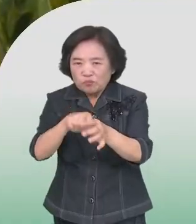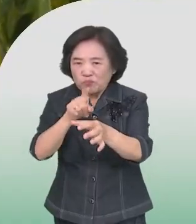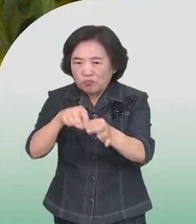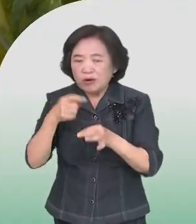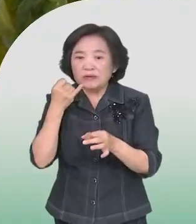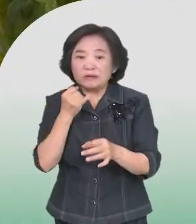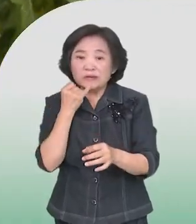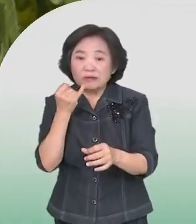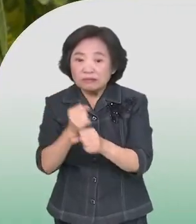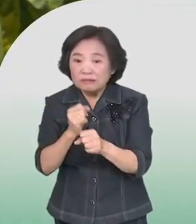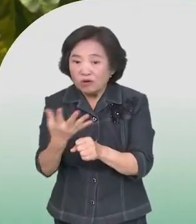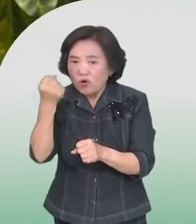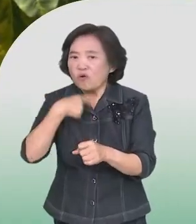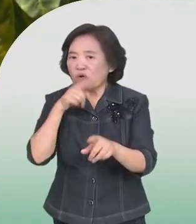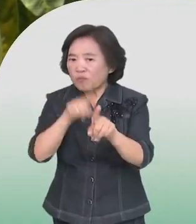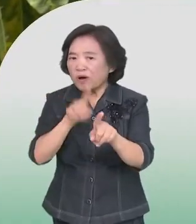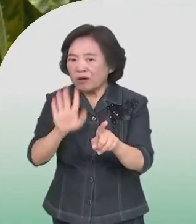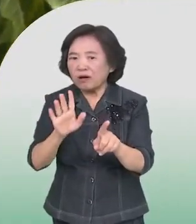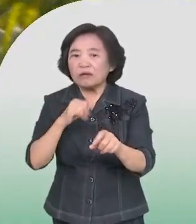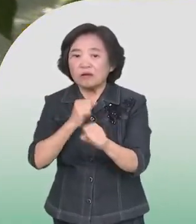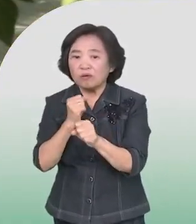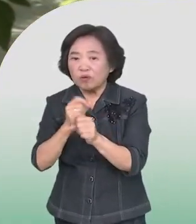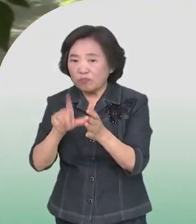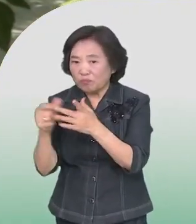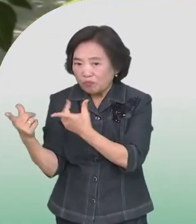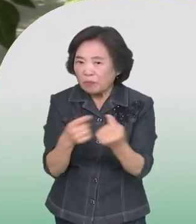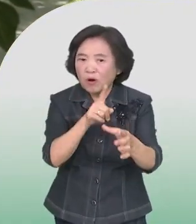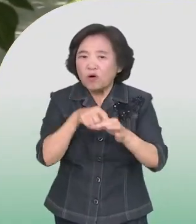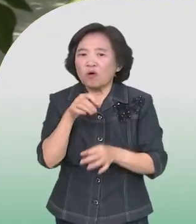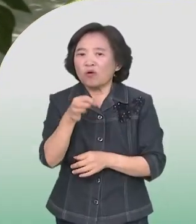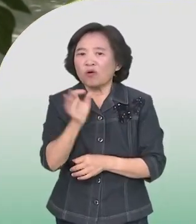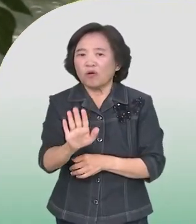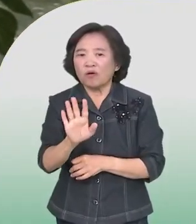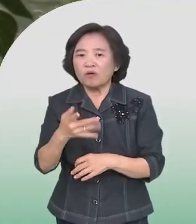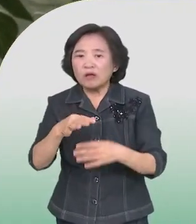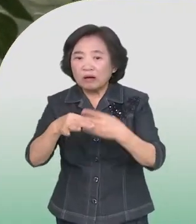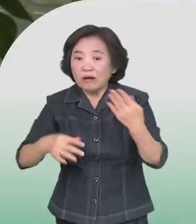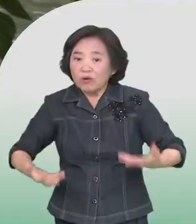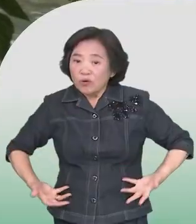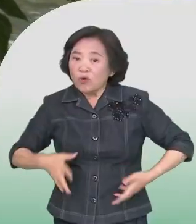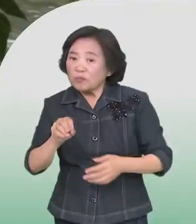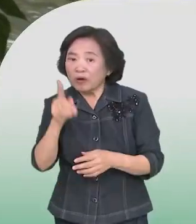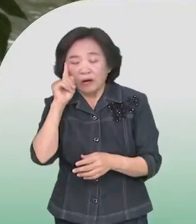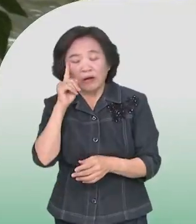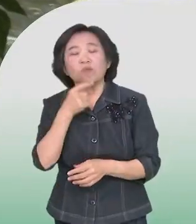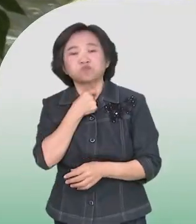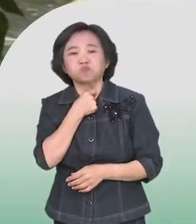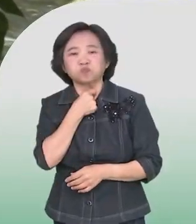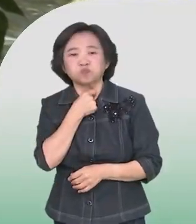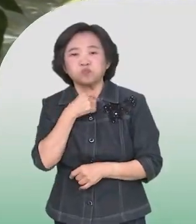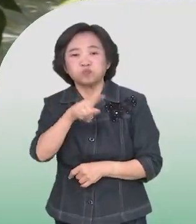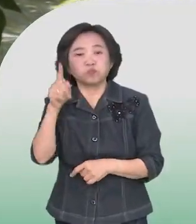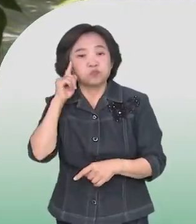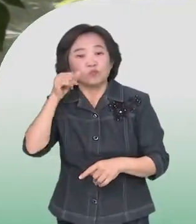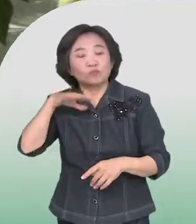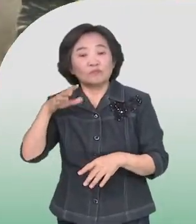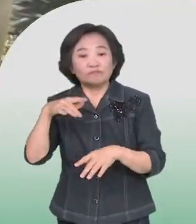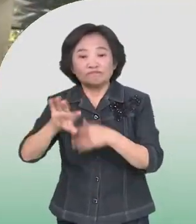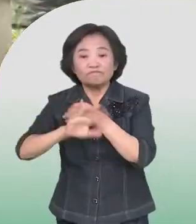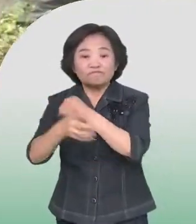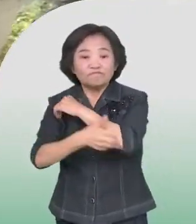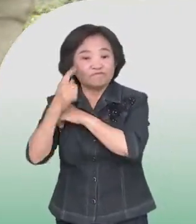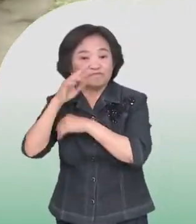比较台湾嘅劳工企业，会有天天嘅工作同收益，还有相关嘅两年福利。否则苗栗嘅义工管理嘅